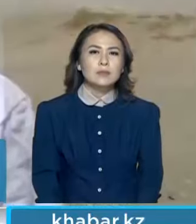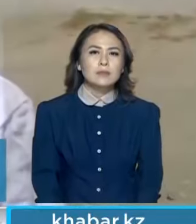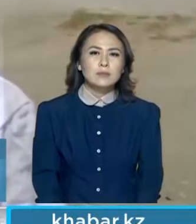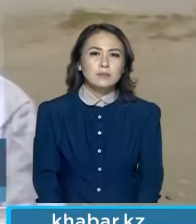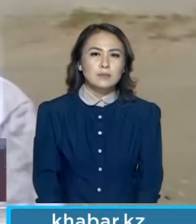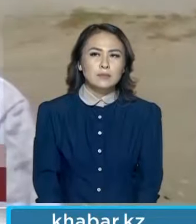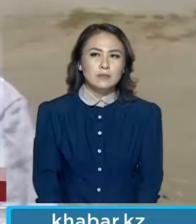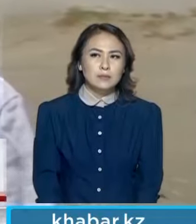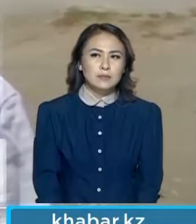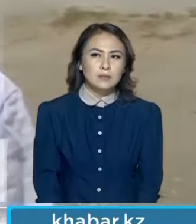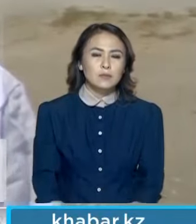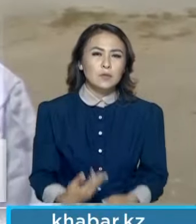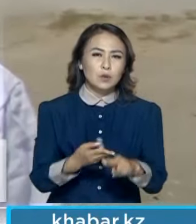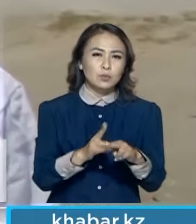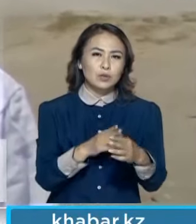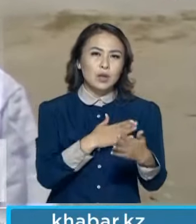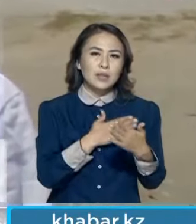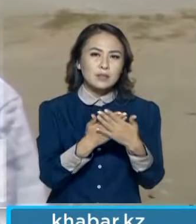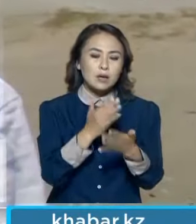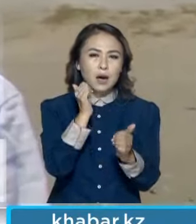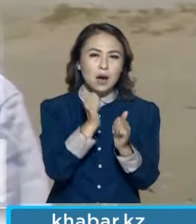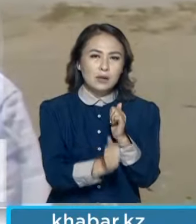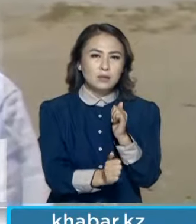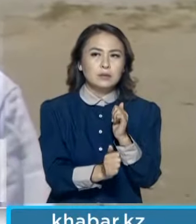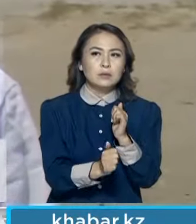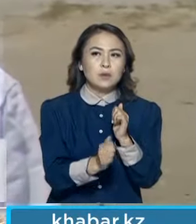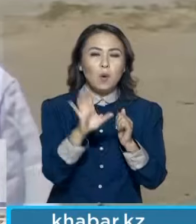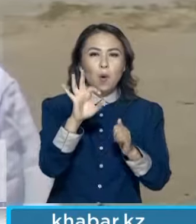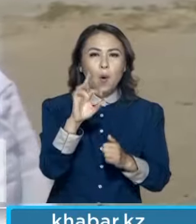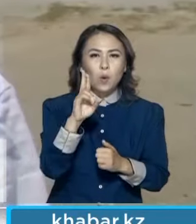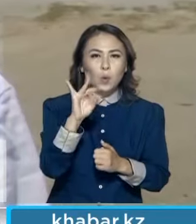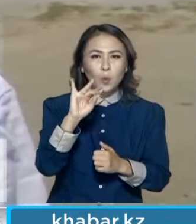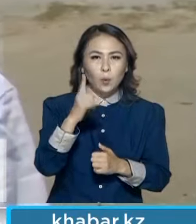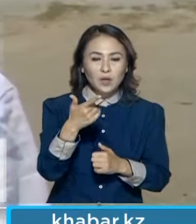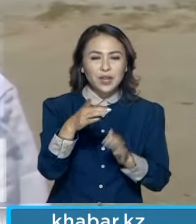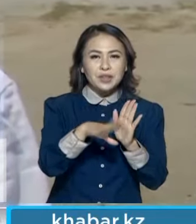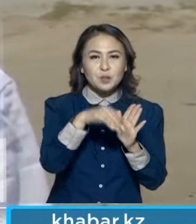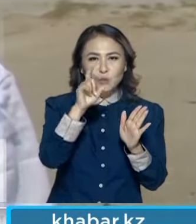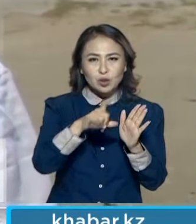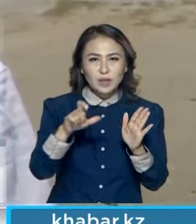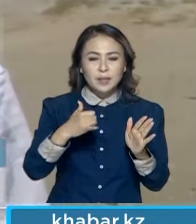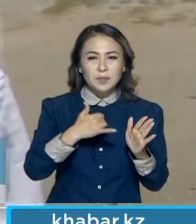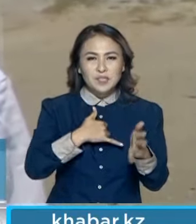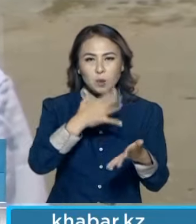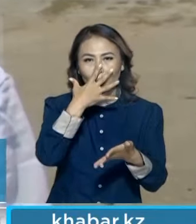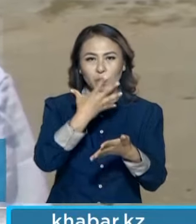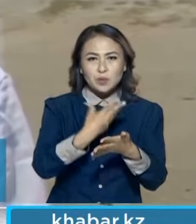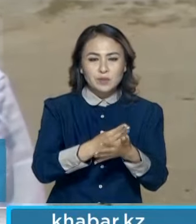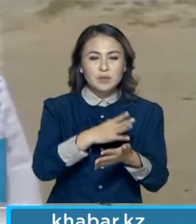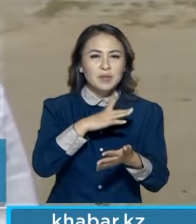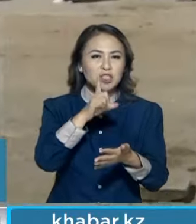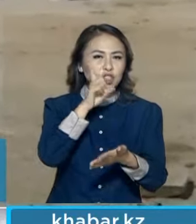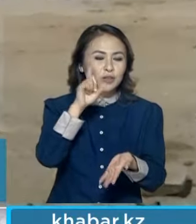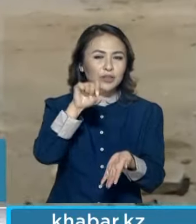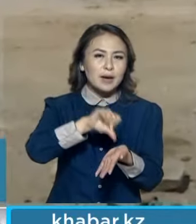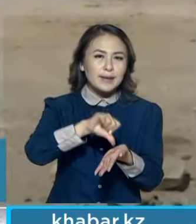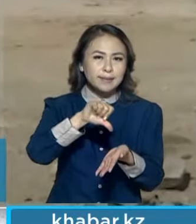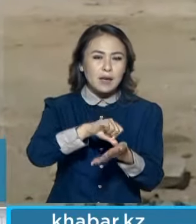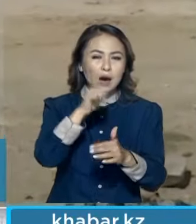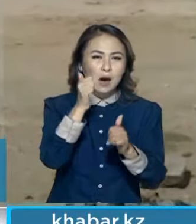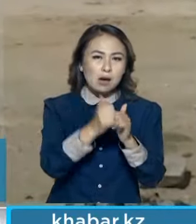Бұл жерде ат салысып атқан әр округтен депутаттар және біздің өзіміздің ерікті жастарымыз әр